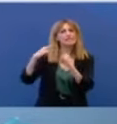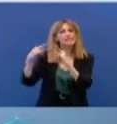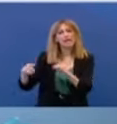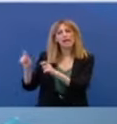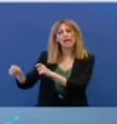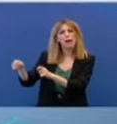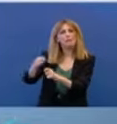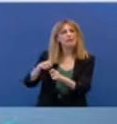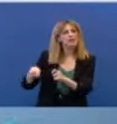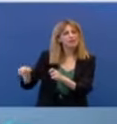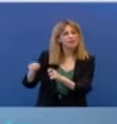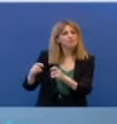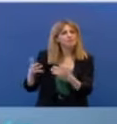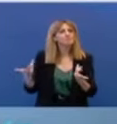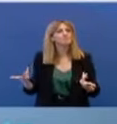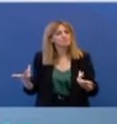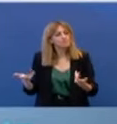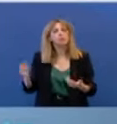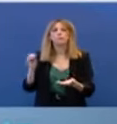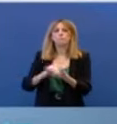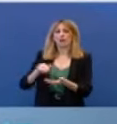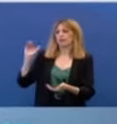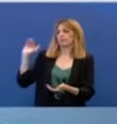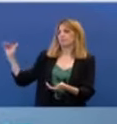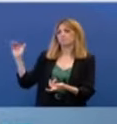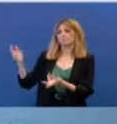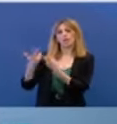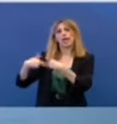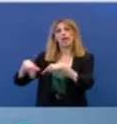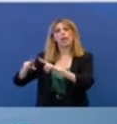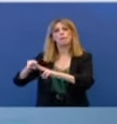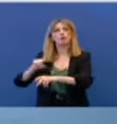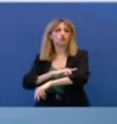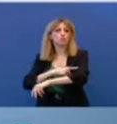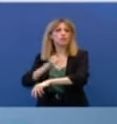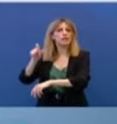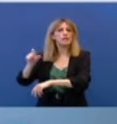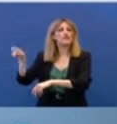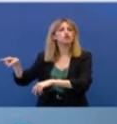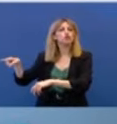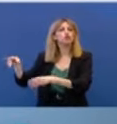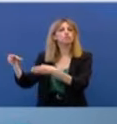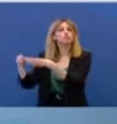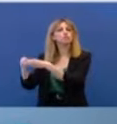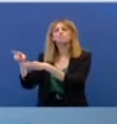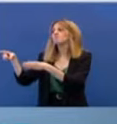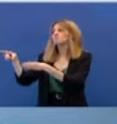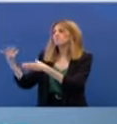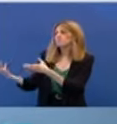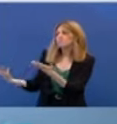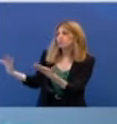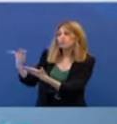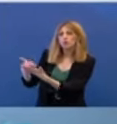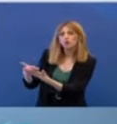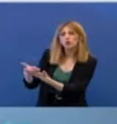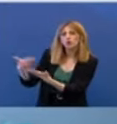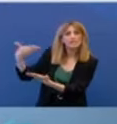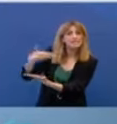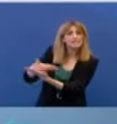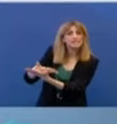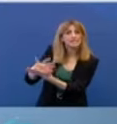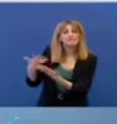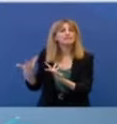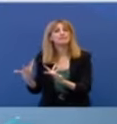Ειδικών να μας δώσει την τελική της πρόταση και απόφαση. Ιδανικά αυτό θα μπορούσε να συμβεί εντός της εβδομάδας, προκειμένου